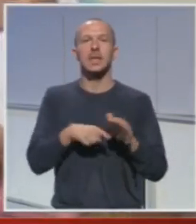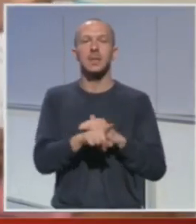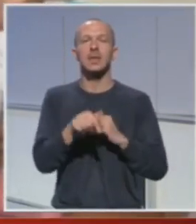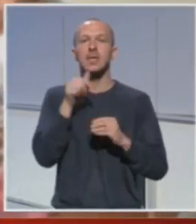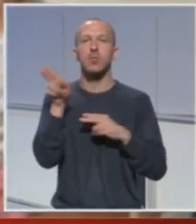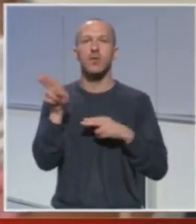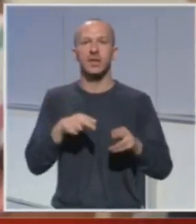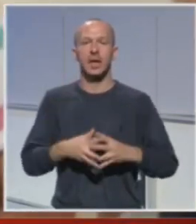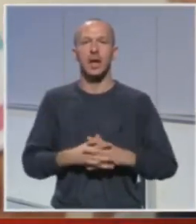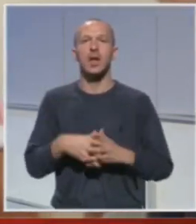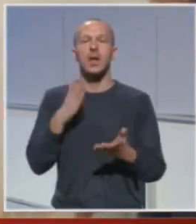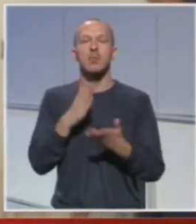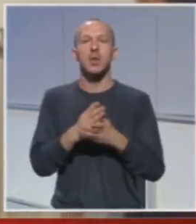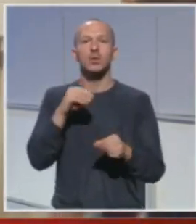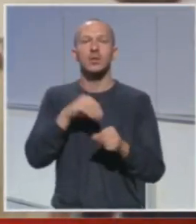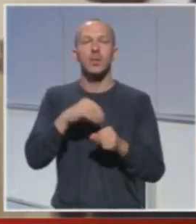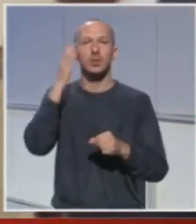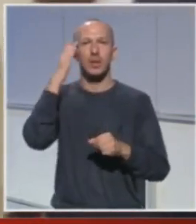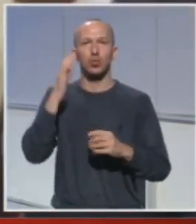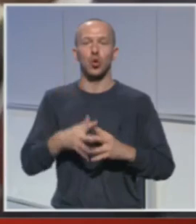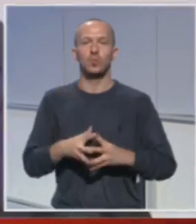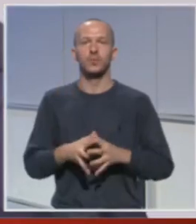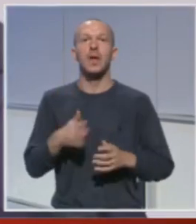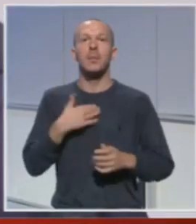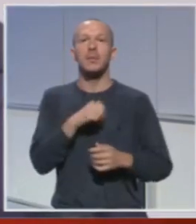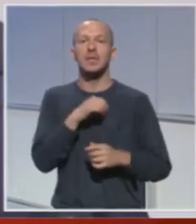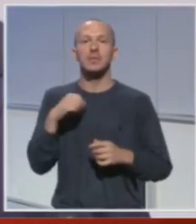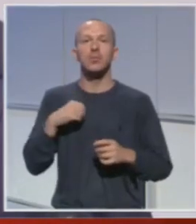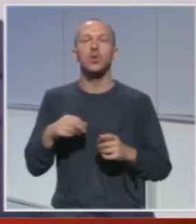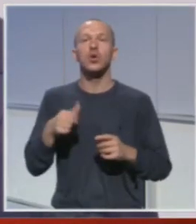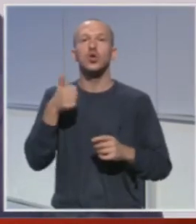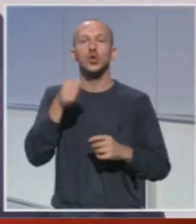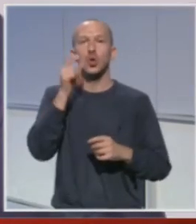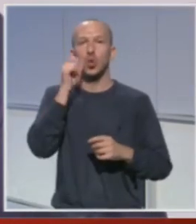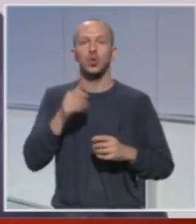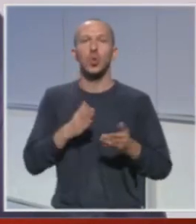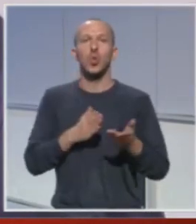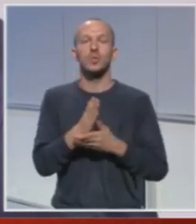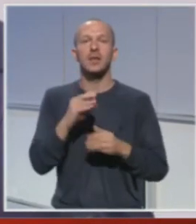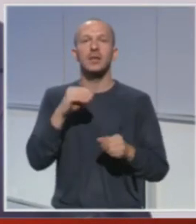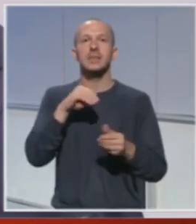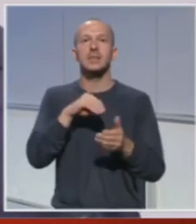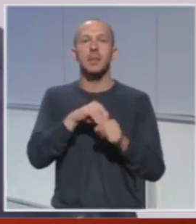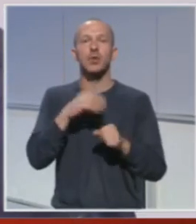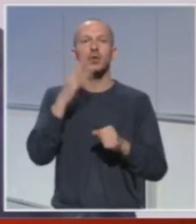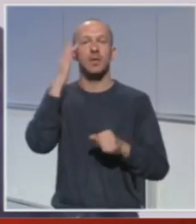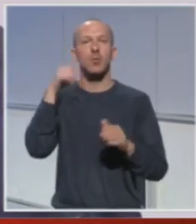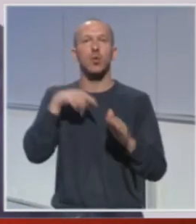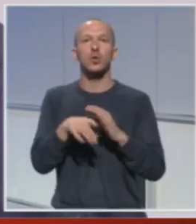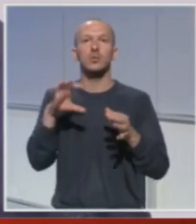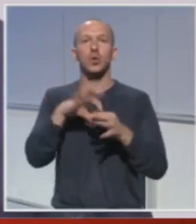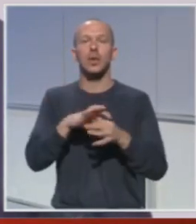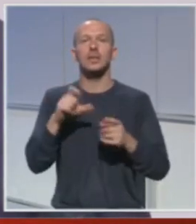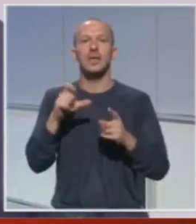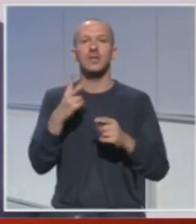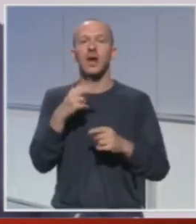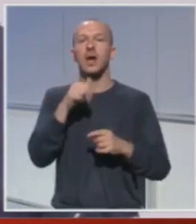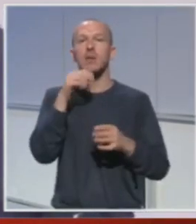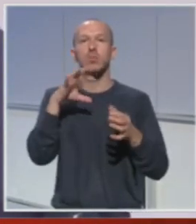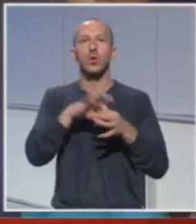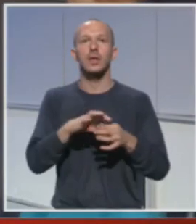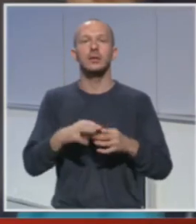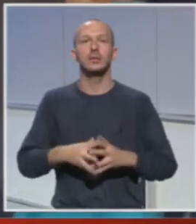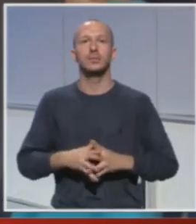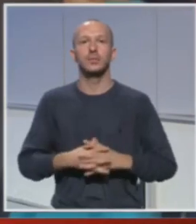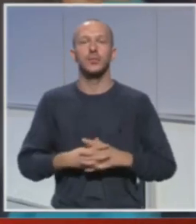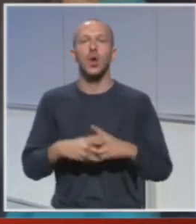izbjeglica i povratnika bilo stambeno zbrinuto. Mi smo ovdje skoro 100 ljudi uspjeli da stambeno zbrinemo kroz projekat CEP2 i kroz projekat